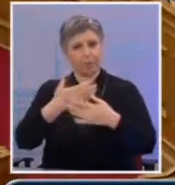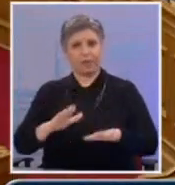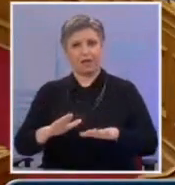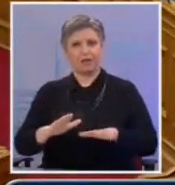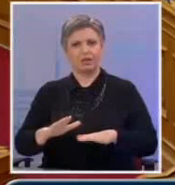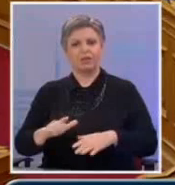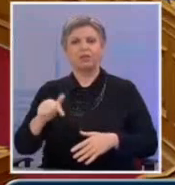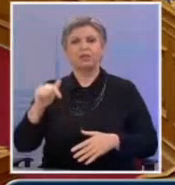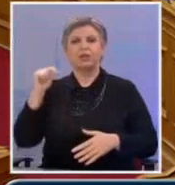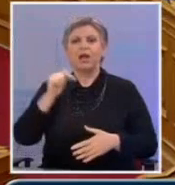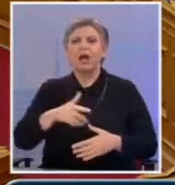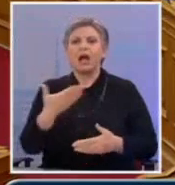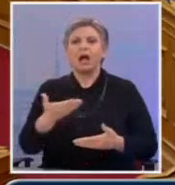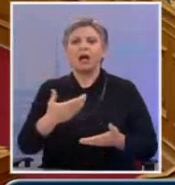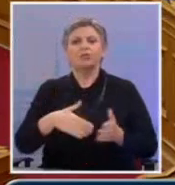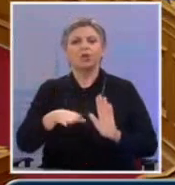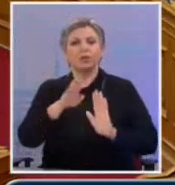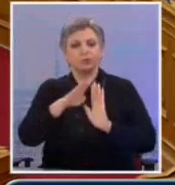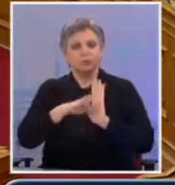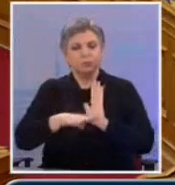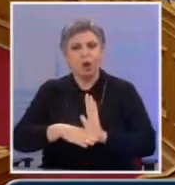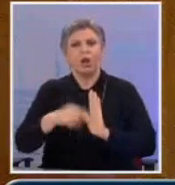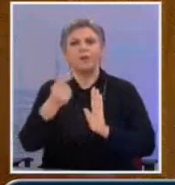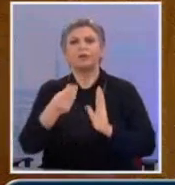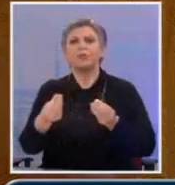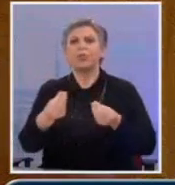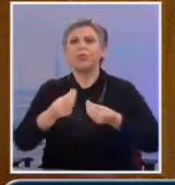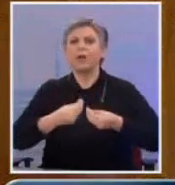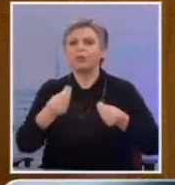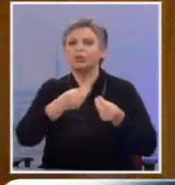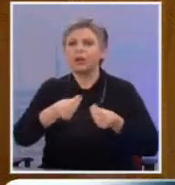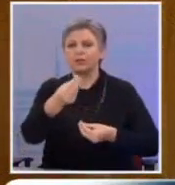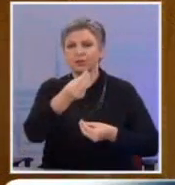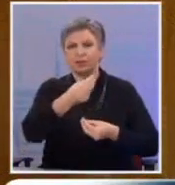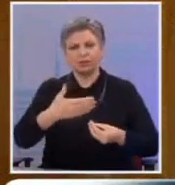να υλοποιηθούν πρωτογενή πλονάσματα και το σημαντικότερο, έχει δεσμευτεί αυτά